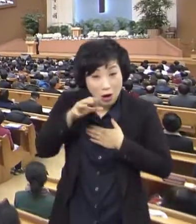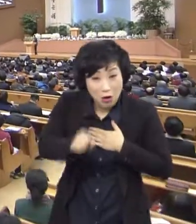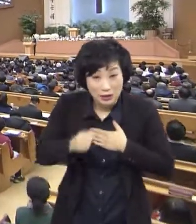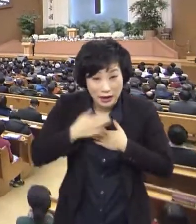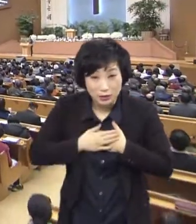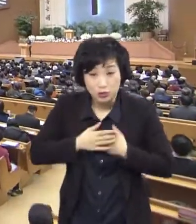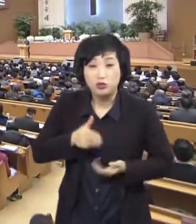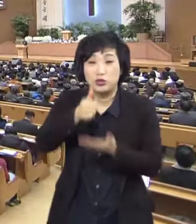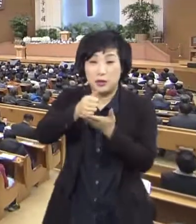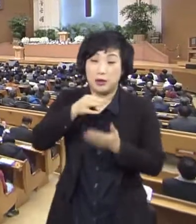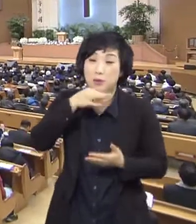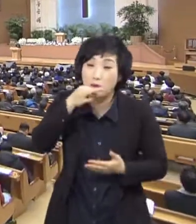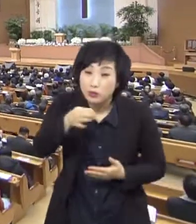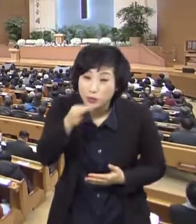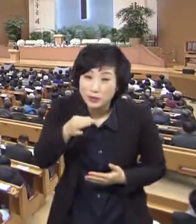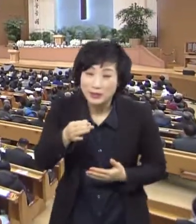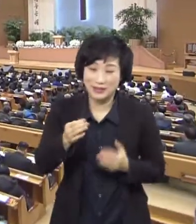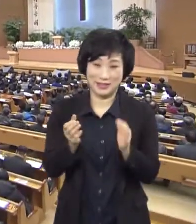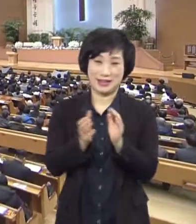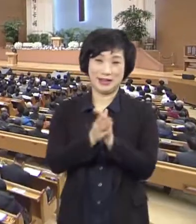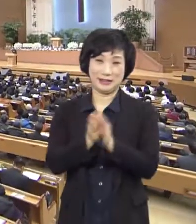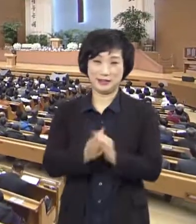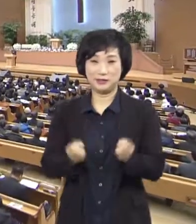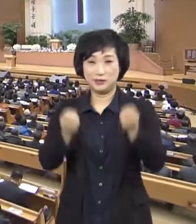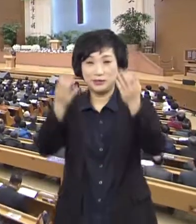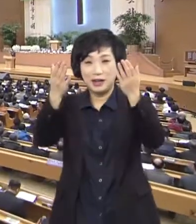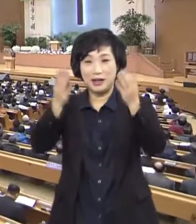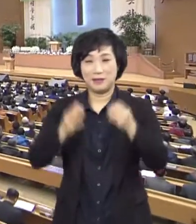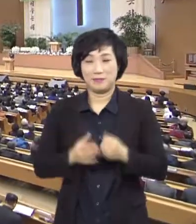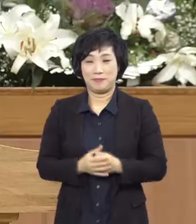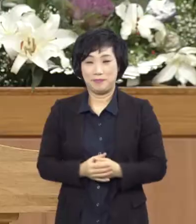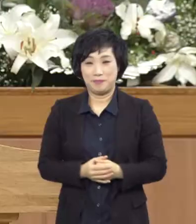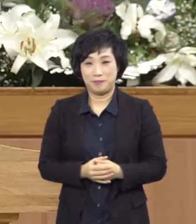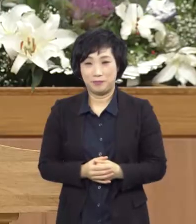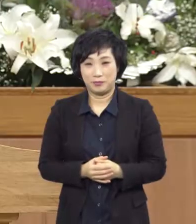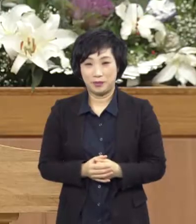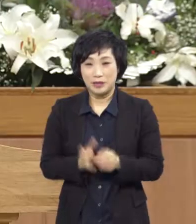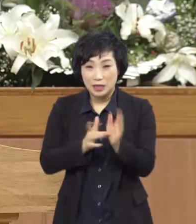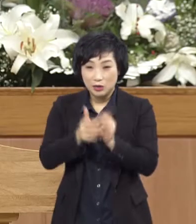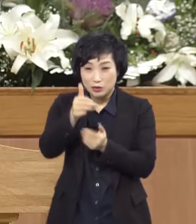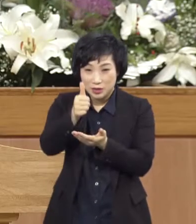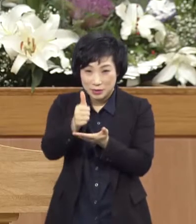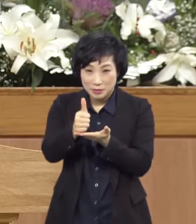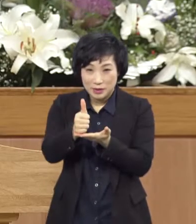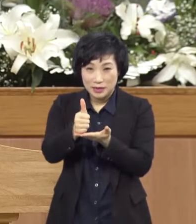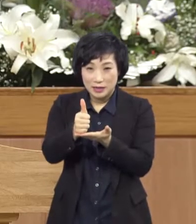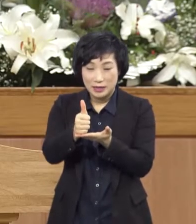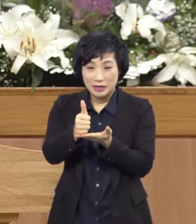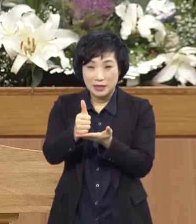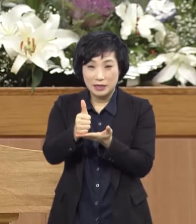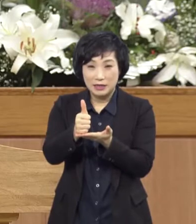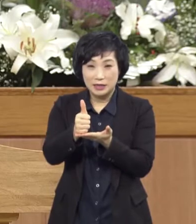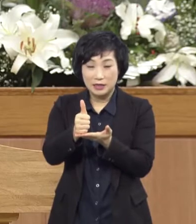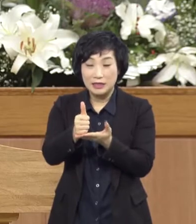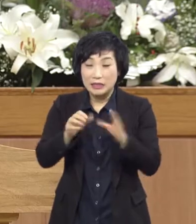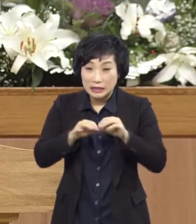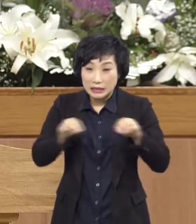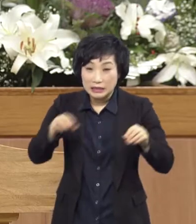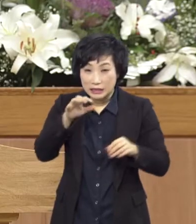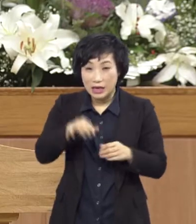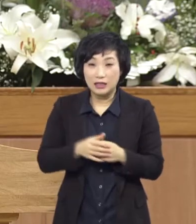목소리. 할렐루야. 그래서 예수께서는 바로 이